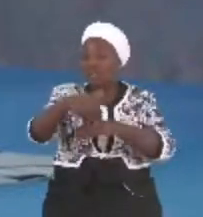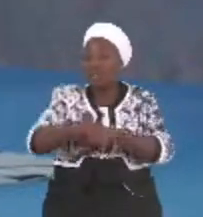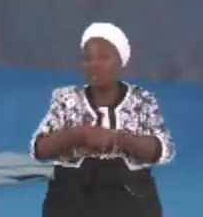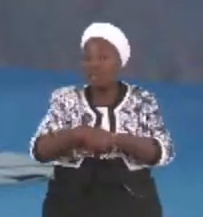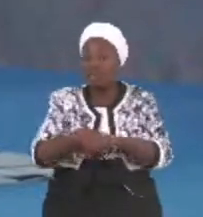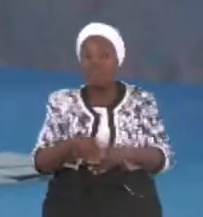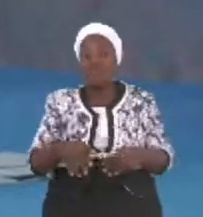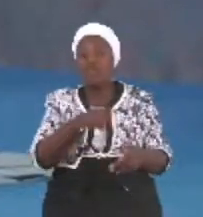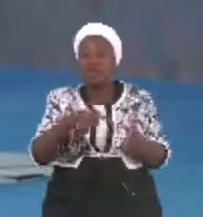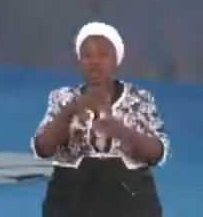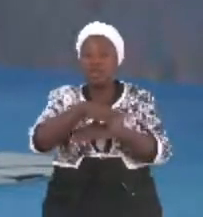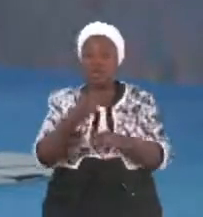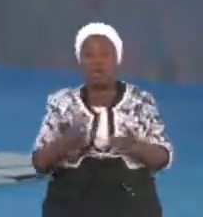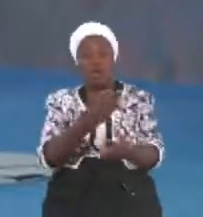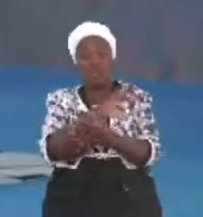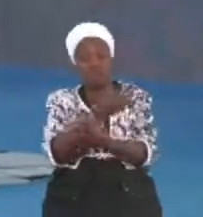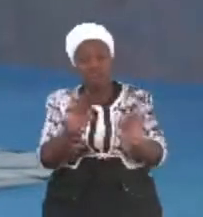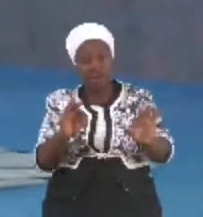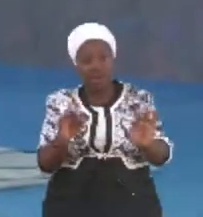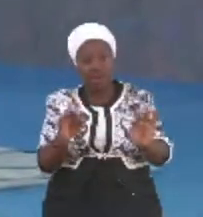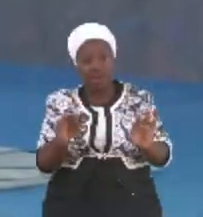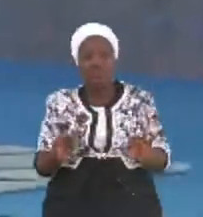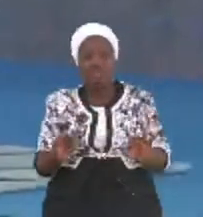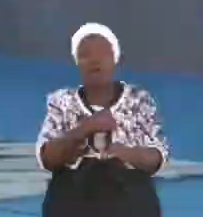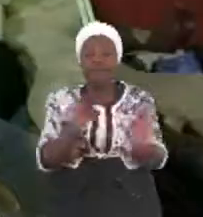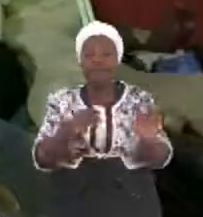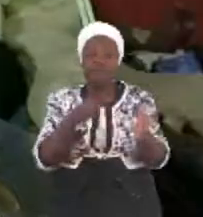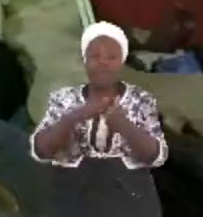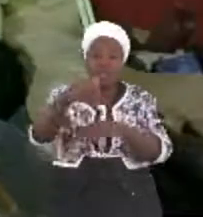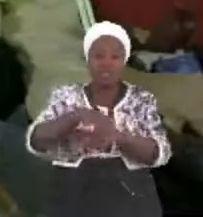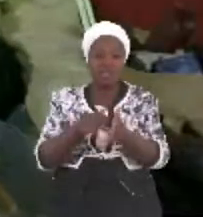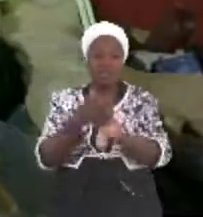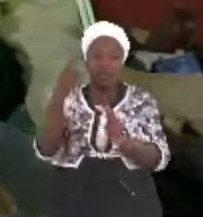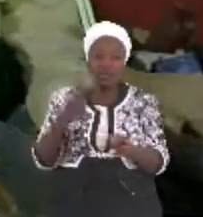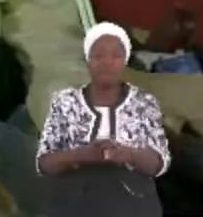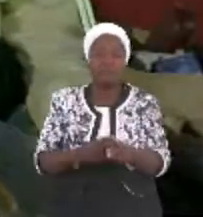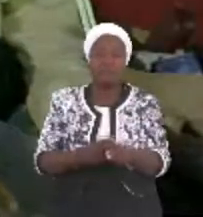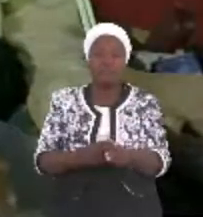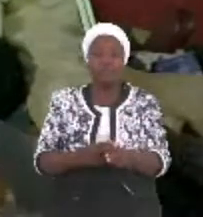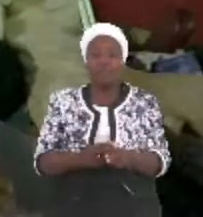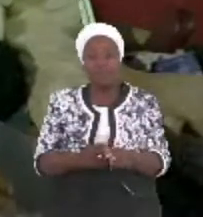es émancipé. Totalement délivré au nom de Jésus.